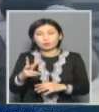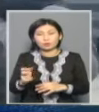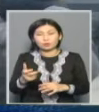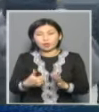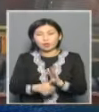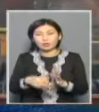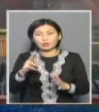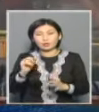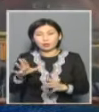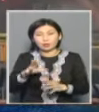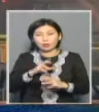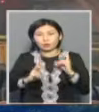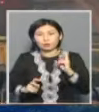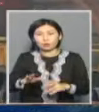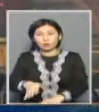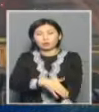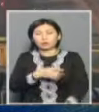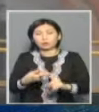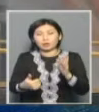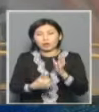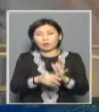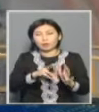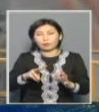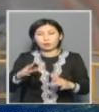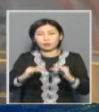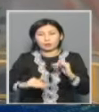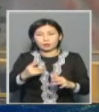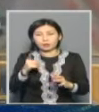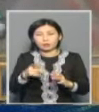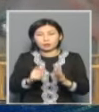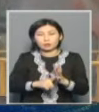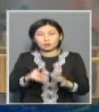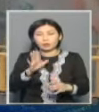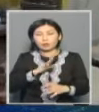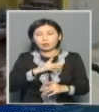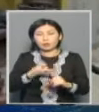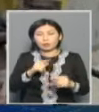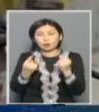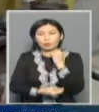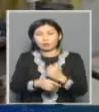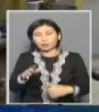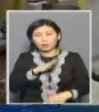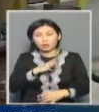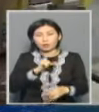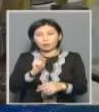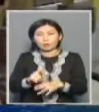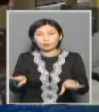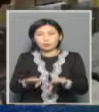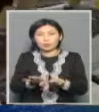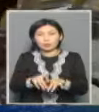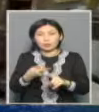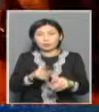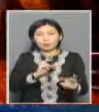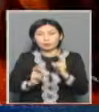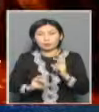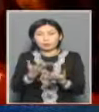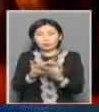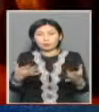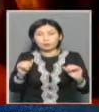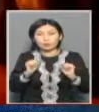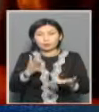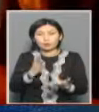4360 шаршы метр зауытта ұзындығы 6 метр салмағы 1070 килограмм болатын материал шығарылады. Тапсырысқа сай өнімнің пішінін